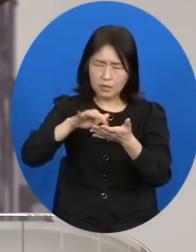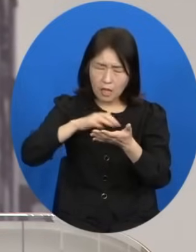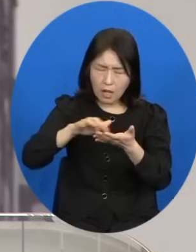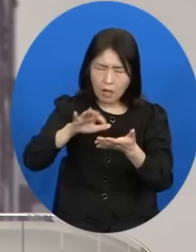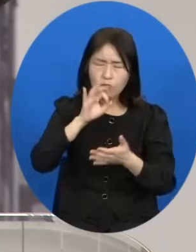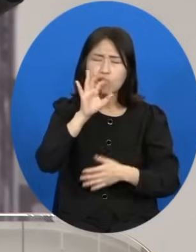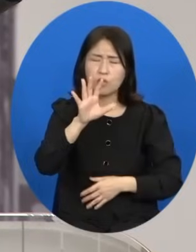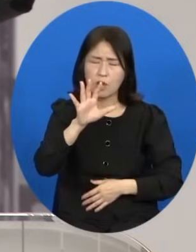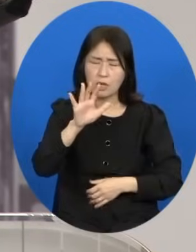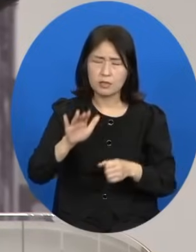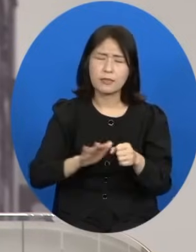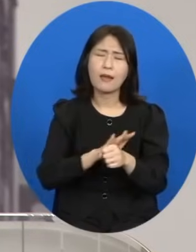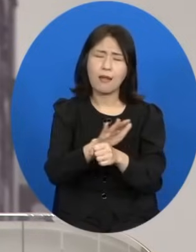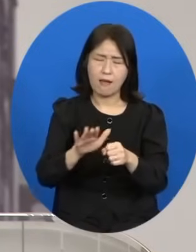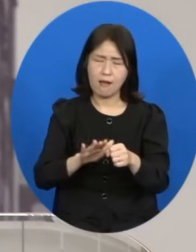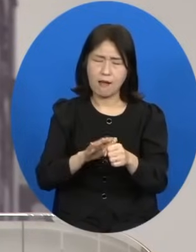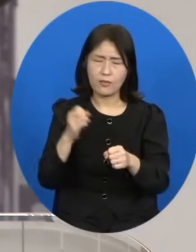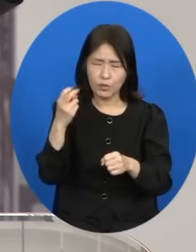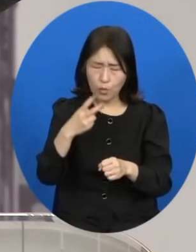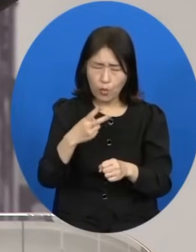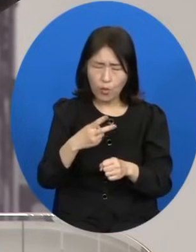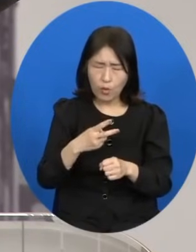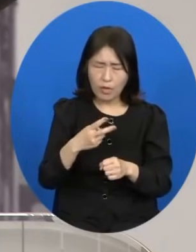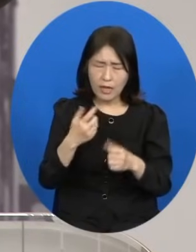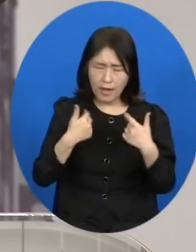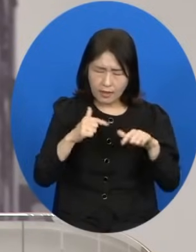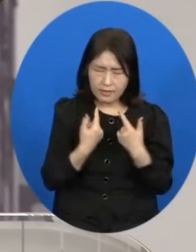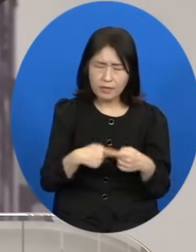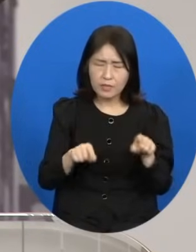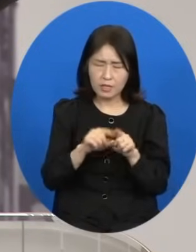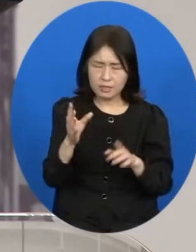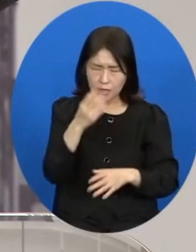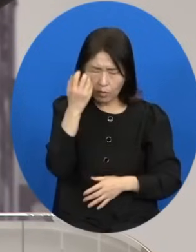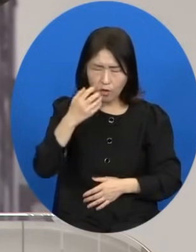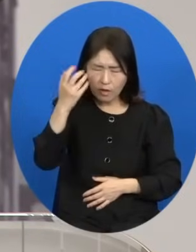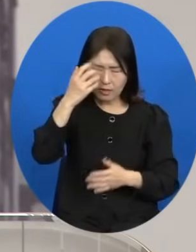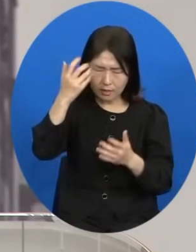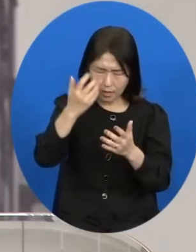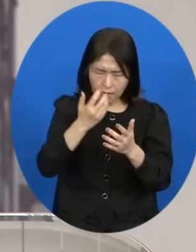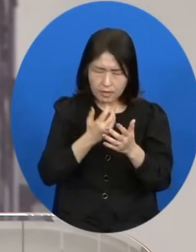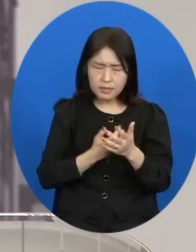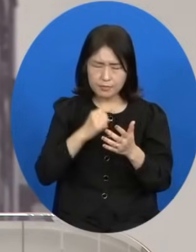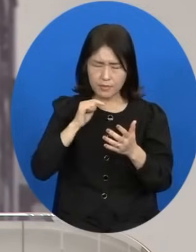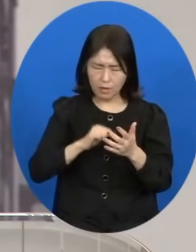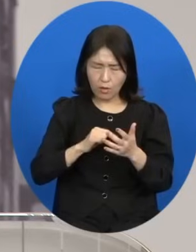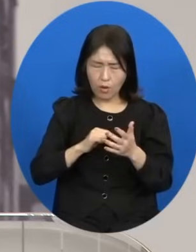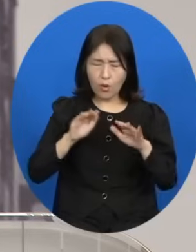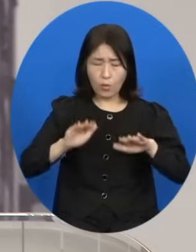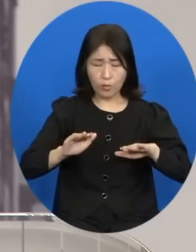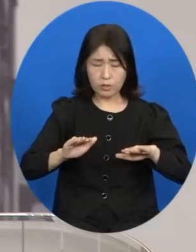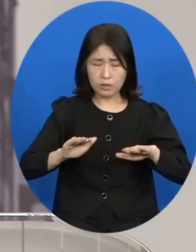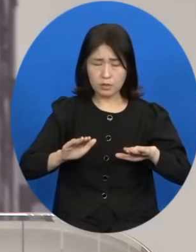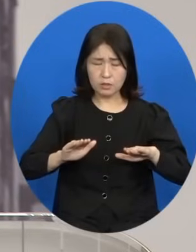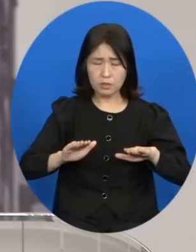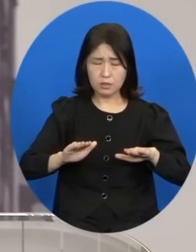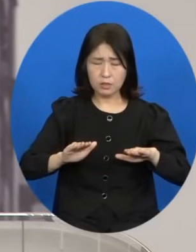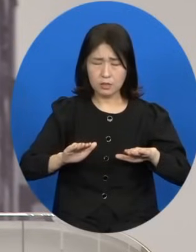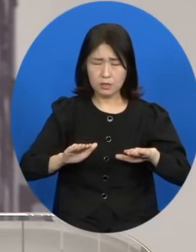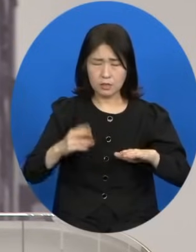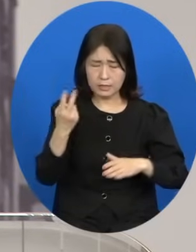없는 사랑하심과 우리가 늘 함께하시는 성령님의 내주 하심이 오늘